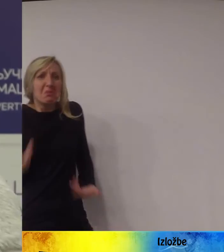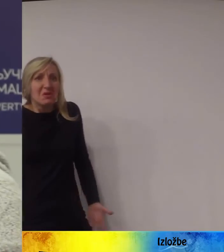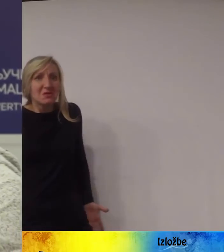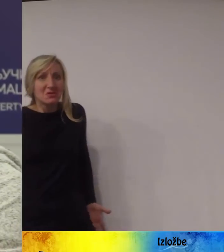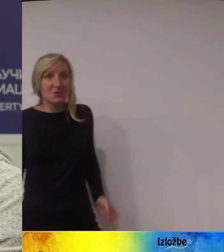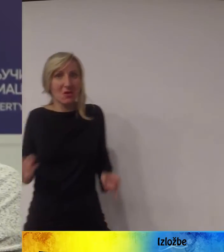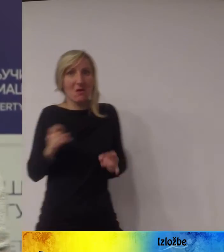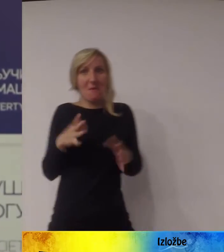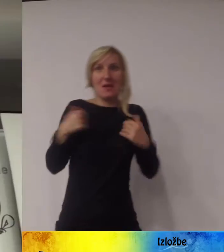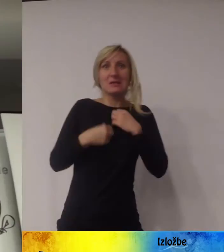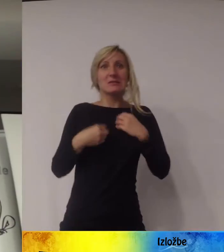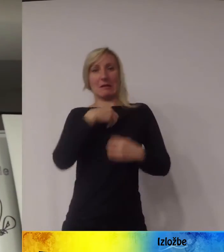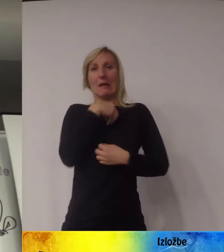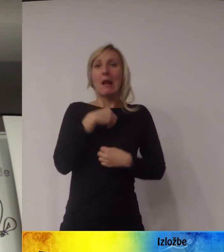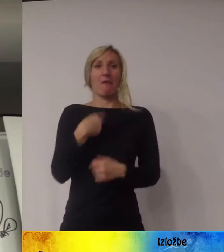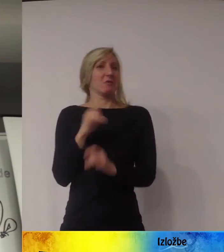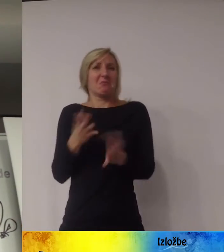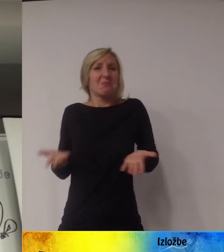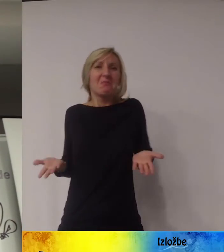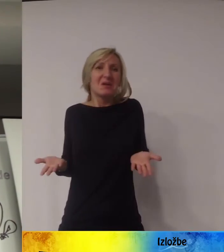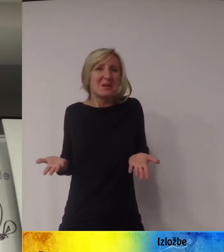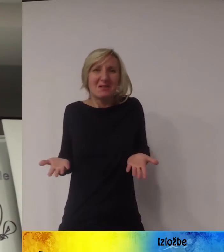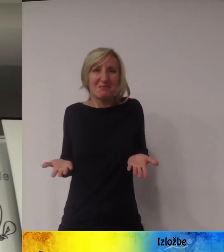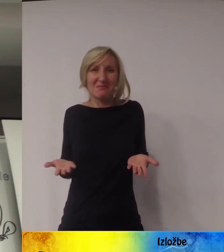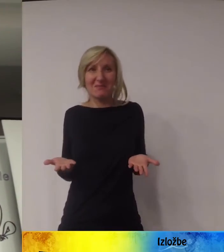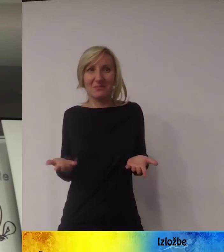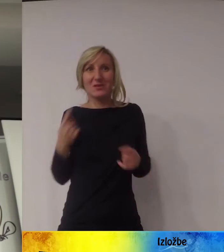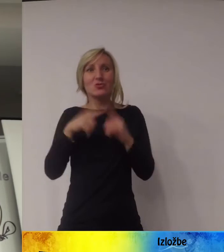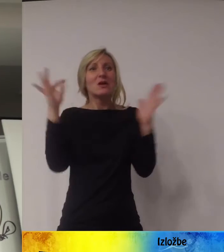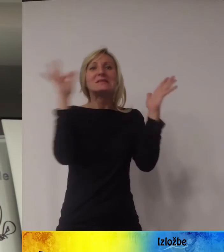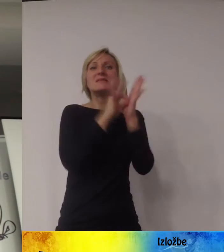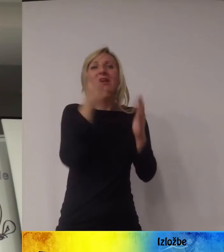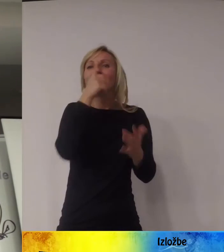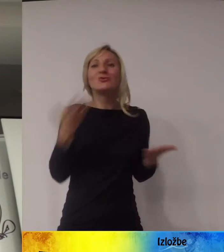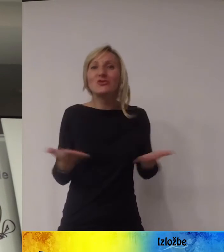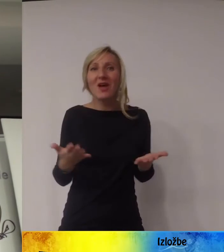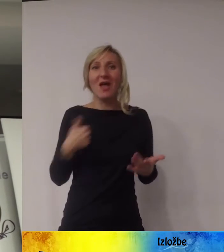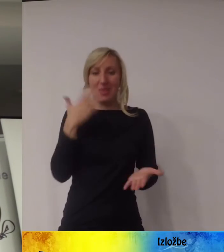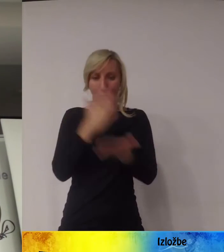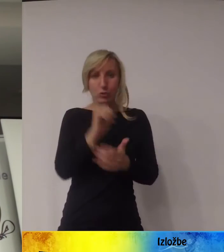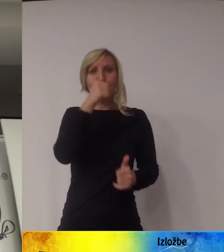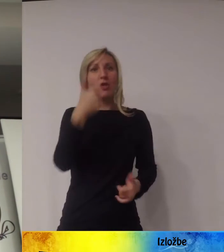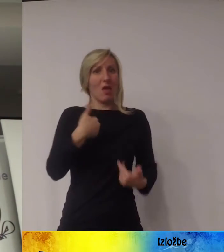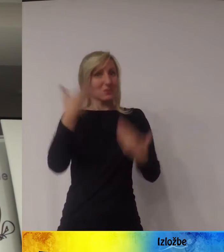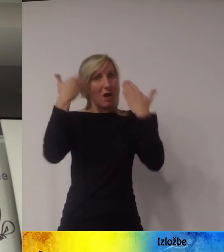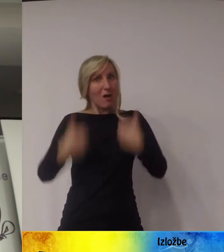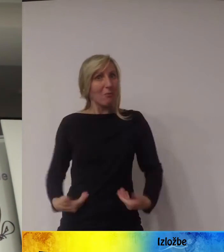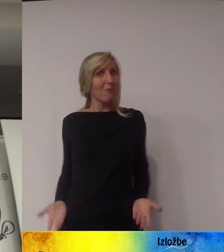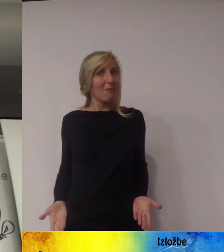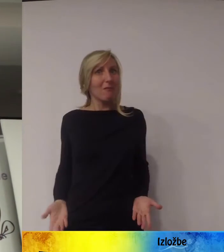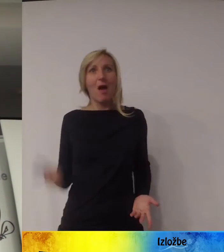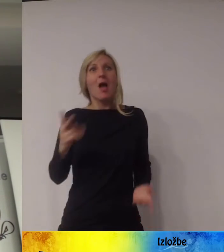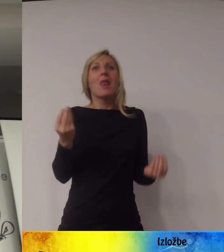bez odelca i bez kravate, jer cilj je da večeras budem ono što ja jesam, a ne